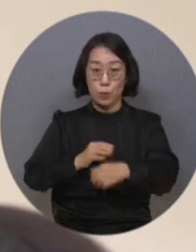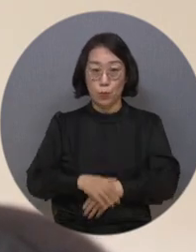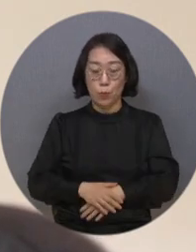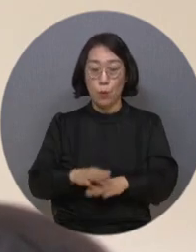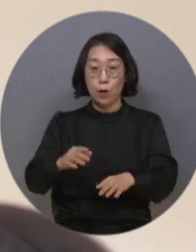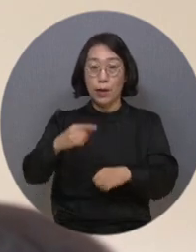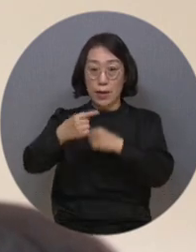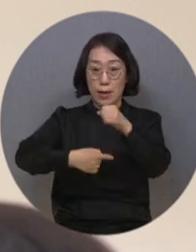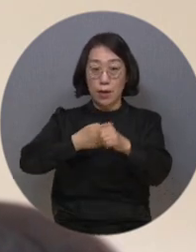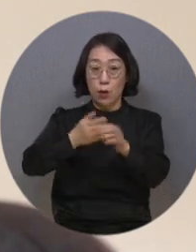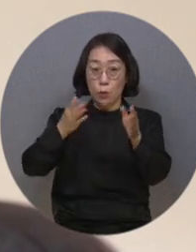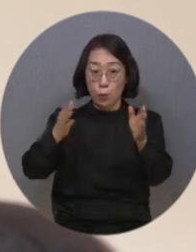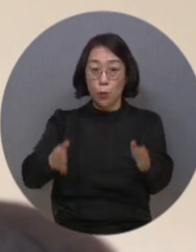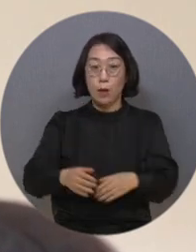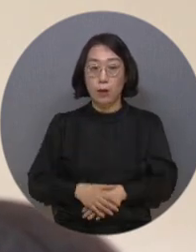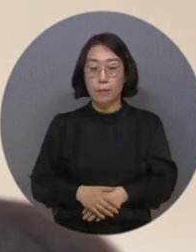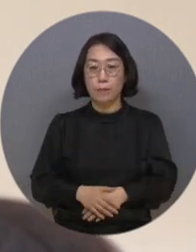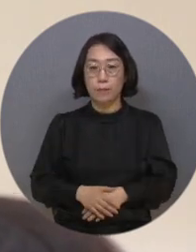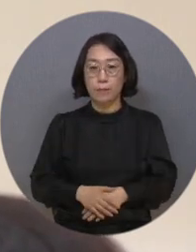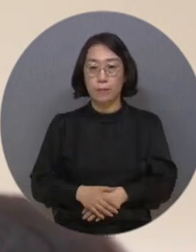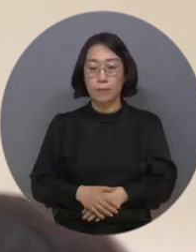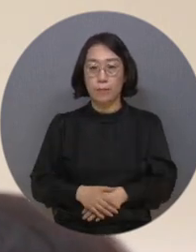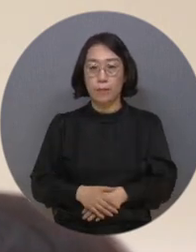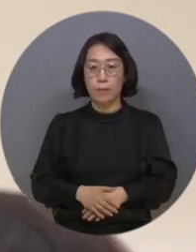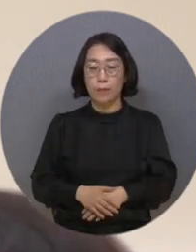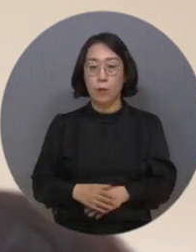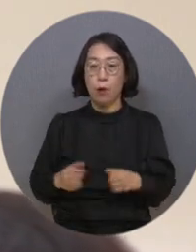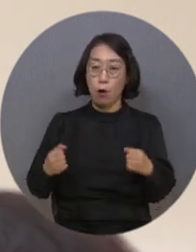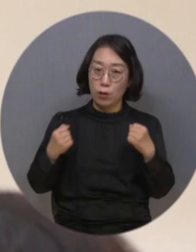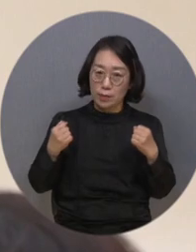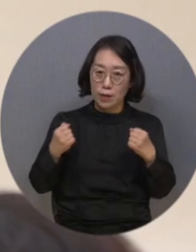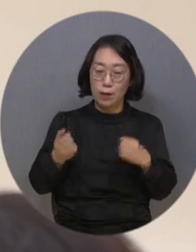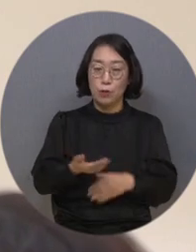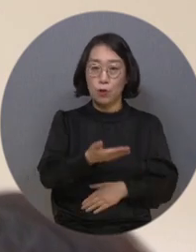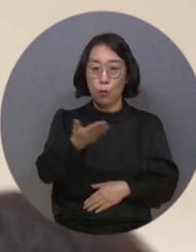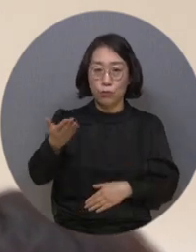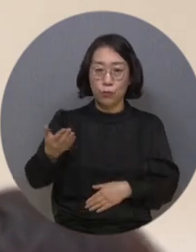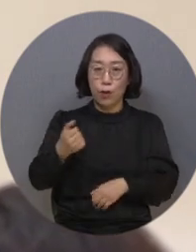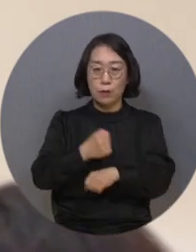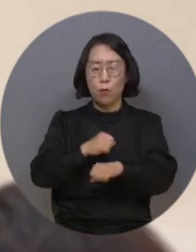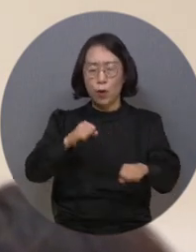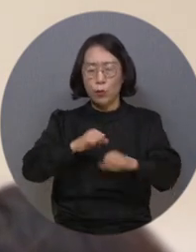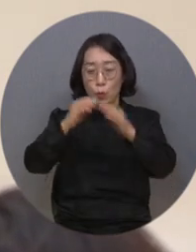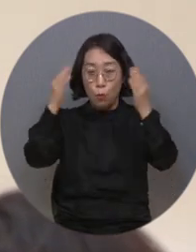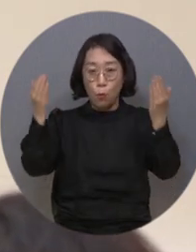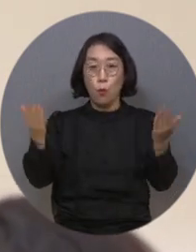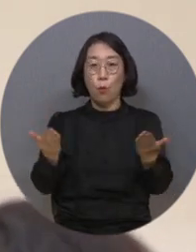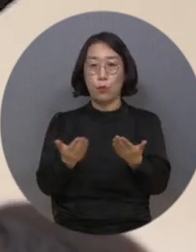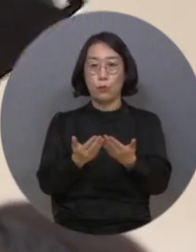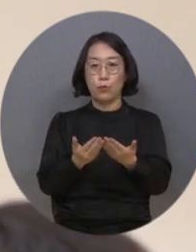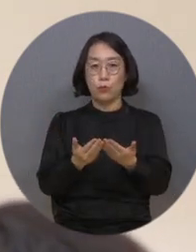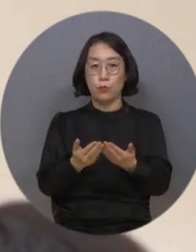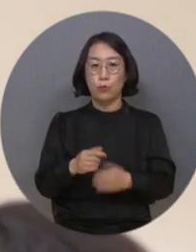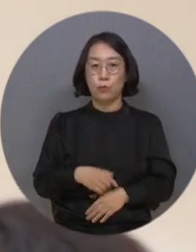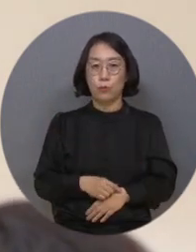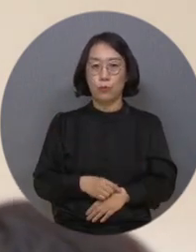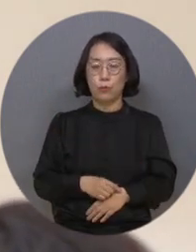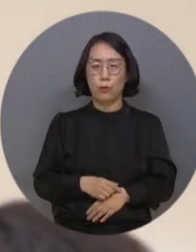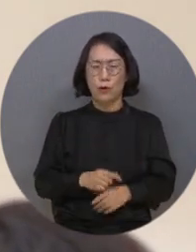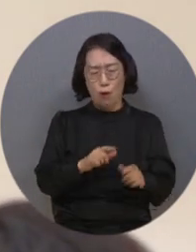올 한 해 영육간에 강건하시고 여러분들 하시는 일마다 많은